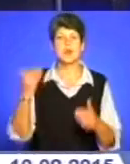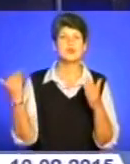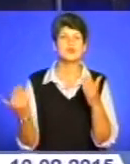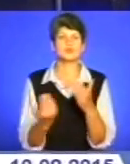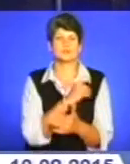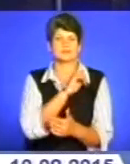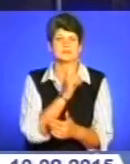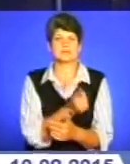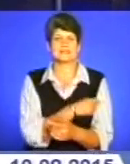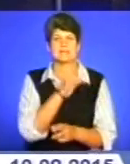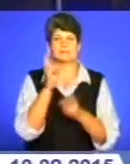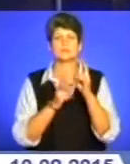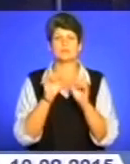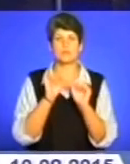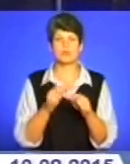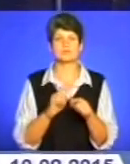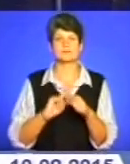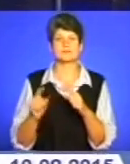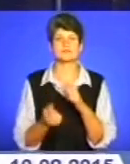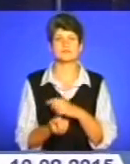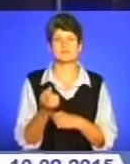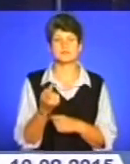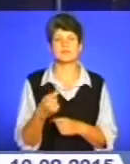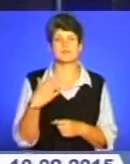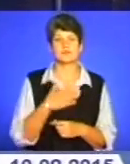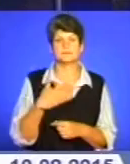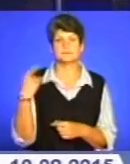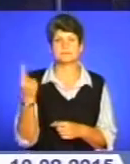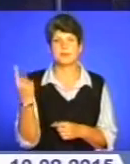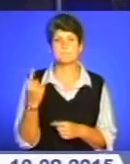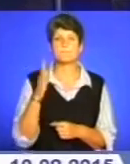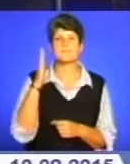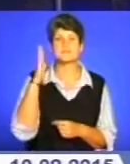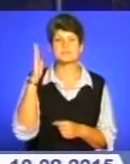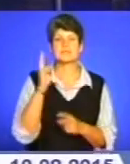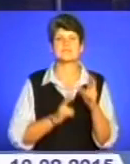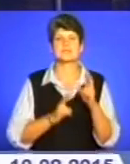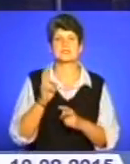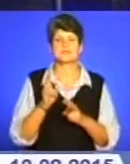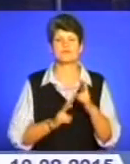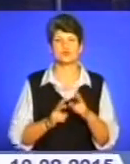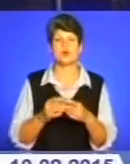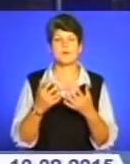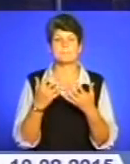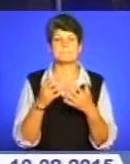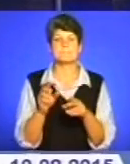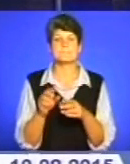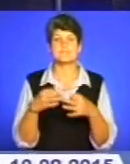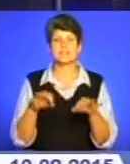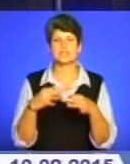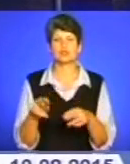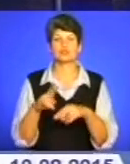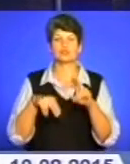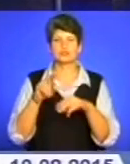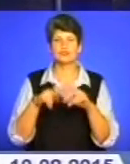потужне підприємство незабаром може з'явитися на теренах нашої області. Про перспективи заводу машинобудівної галузі і можливість створення